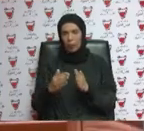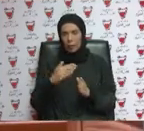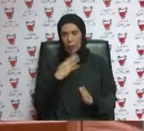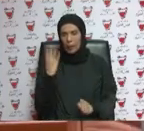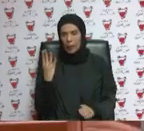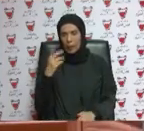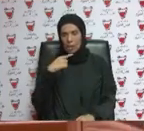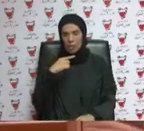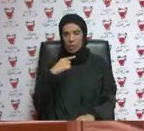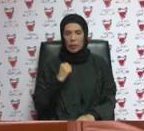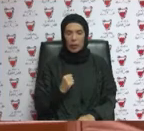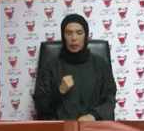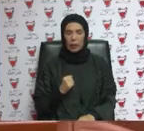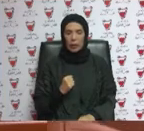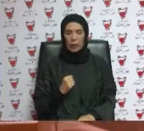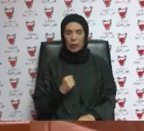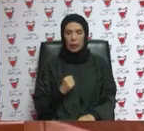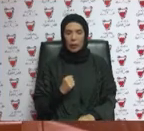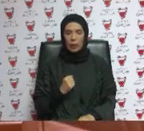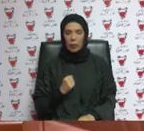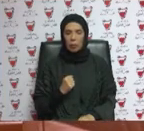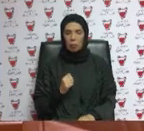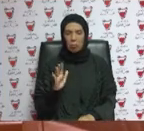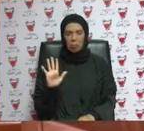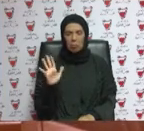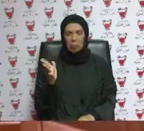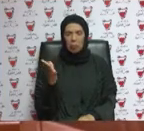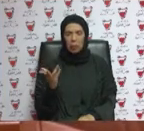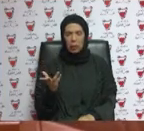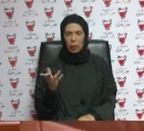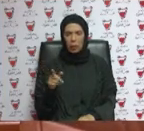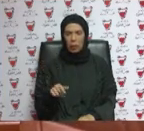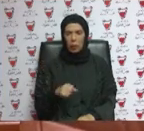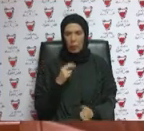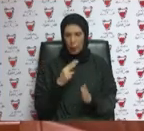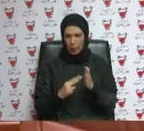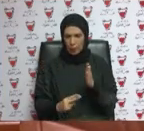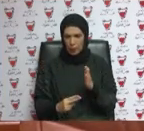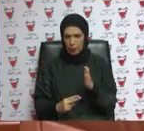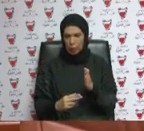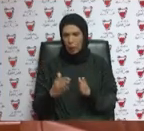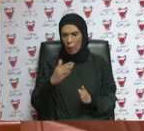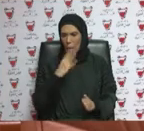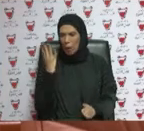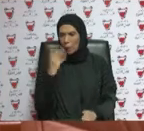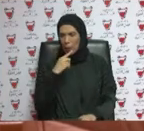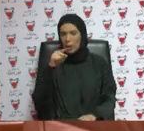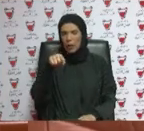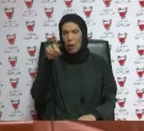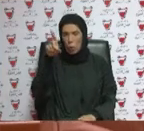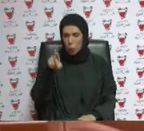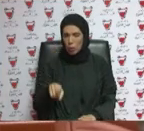سنة، ومن منا كان يعتقد بأن هذا المرسوم الذي صدر قبل 14 سنة اليوم